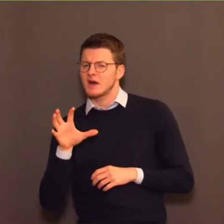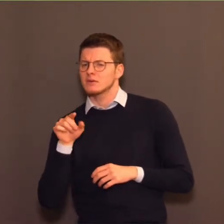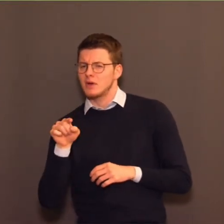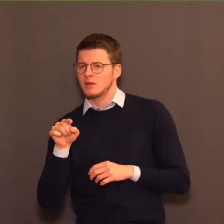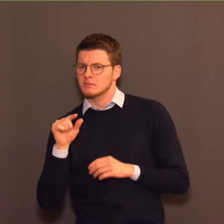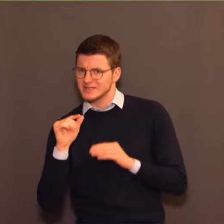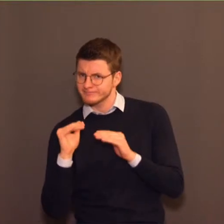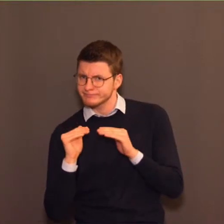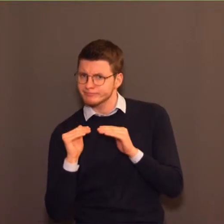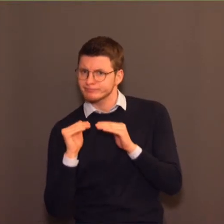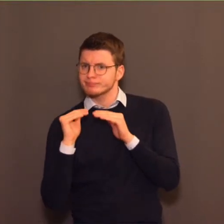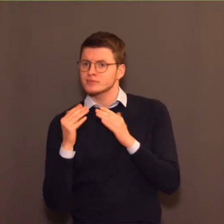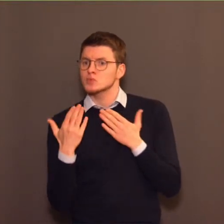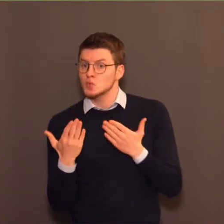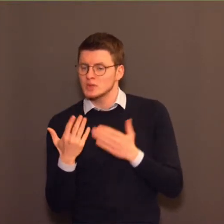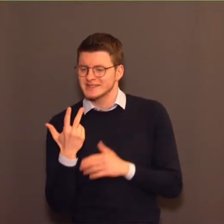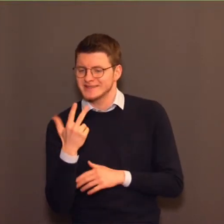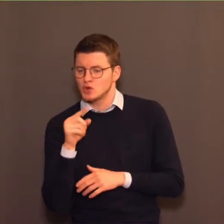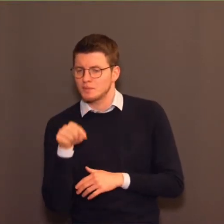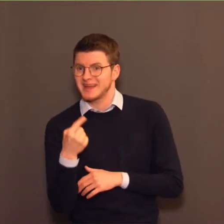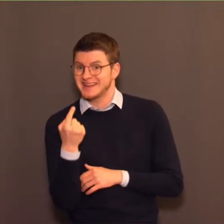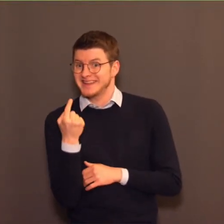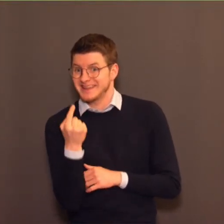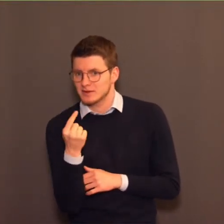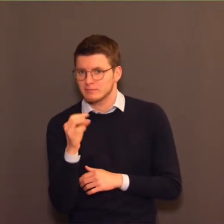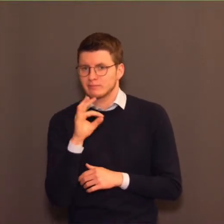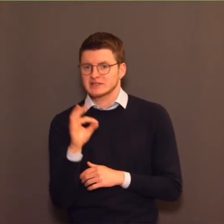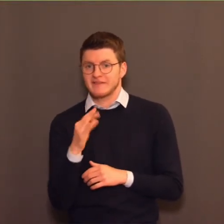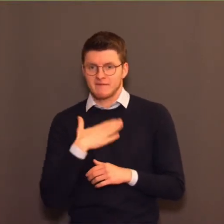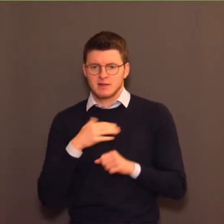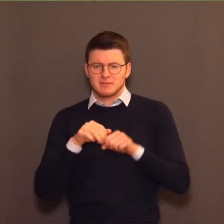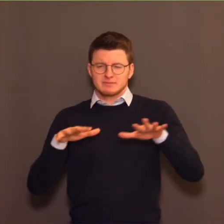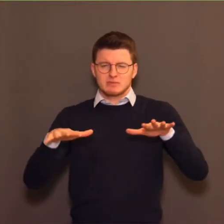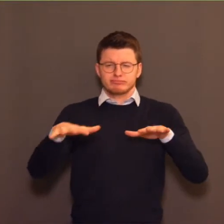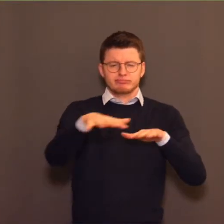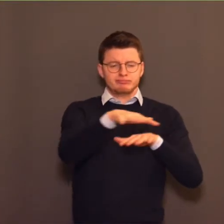toeneemt tot 3,1% van de besmettingen.